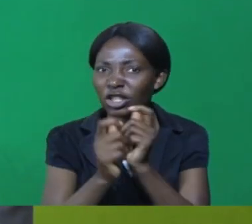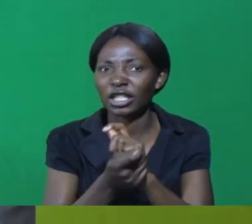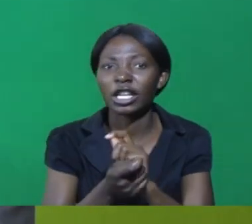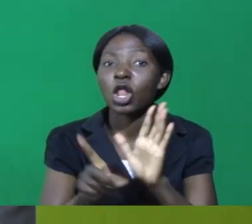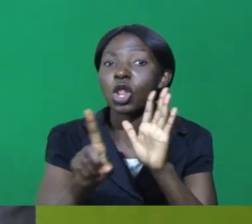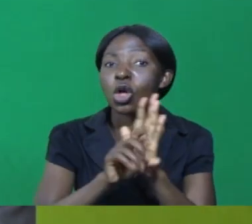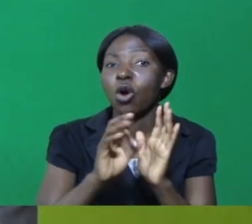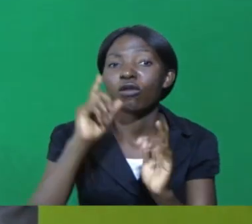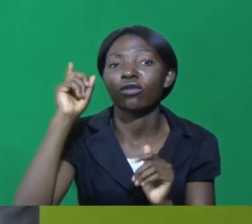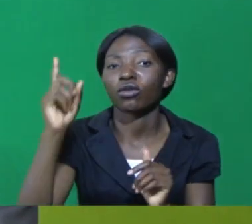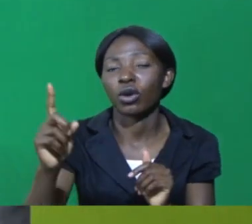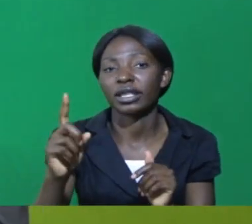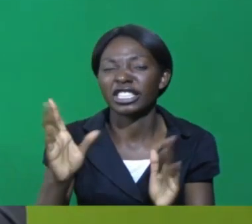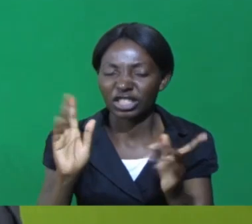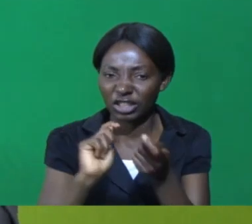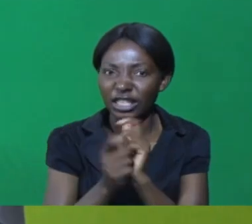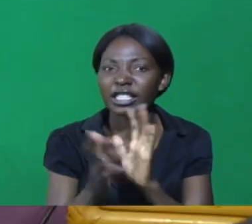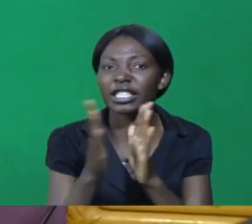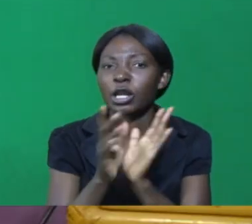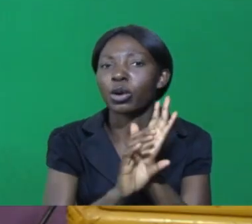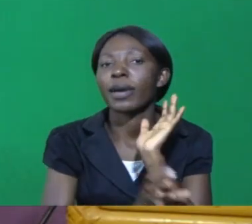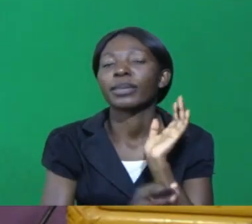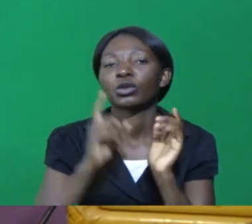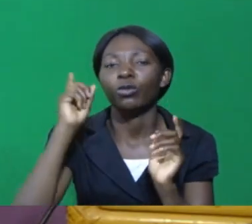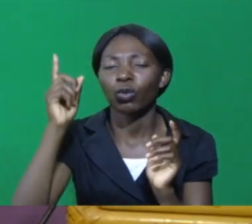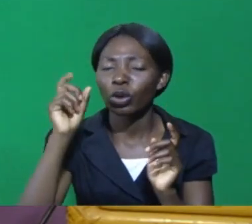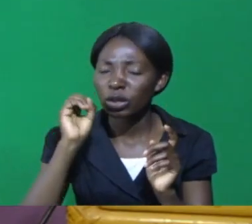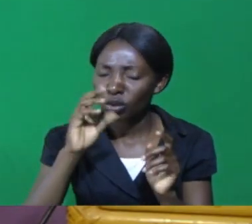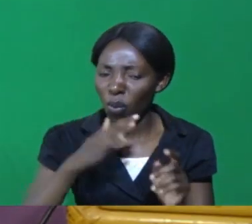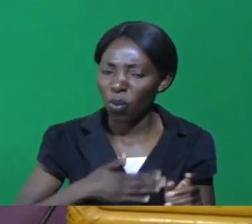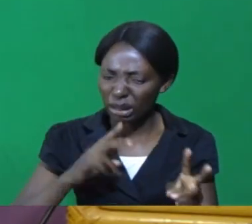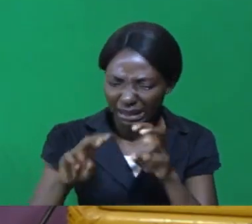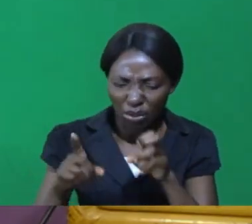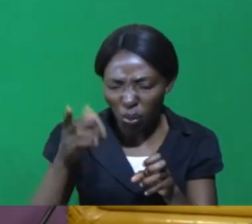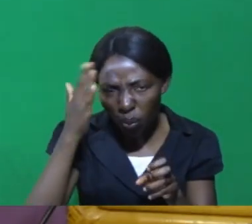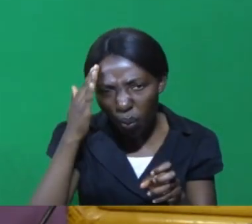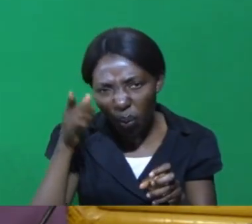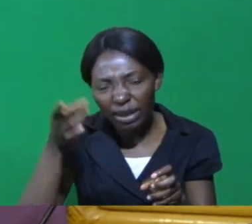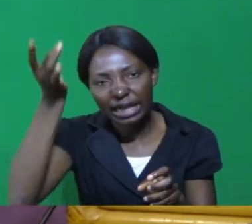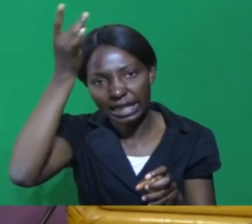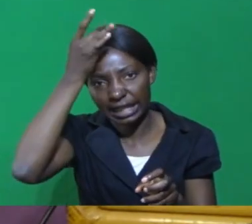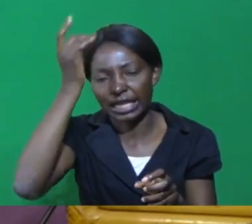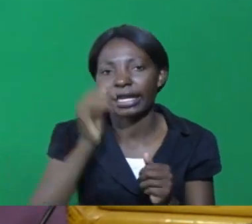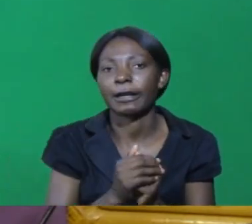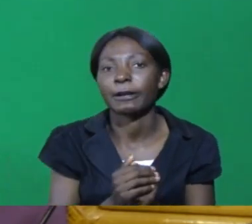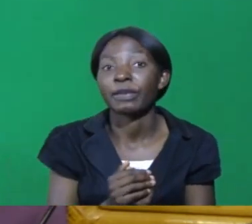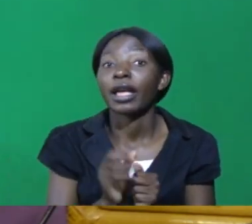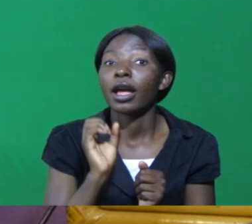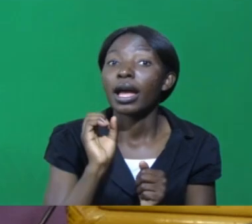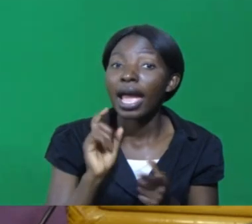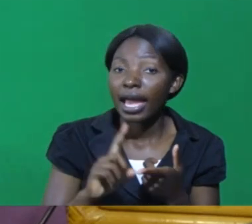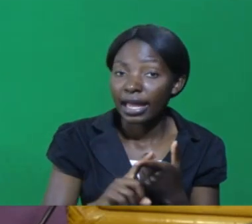yaMwari. Ani muri kuona munhu ikwa. Saka tinoda kumutsvaga kuti ndiani. Nhasi zvinofana kuenda zvapachena. But pane